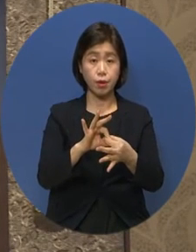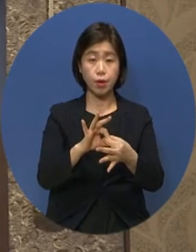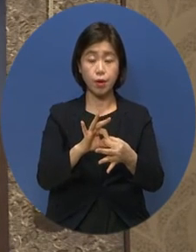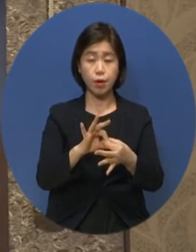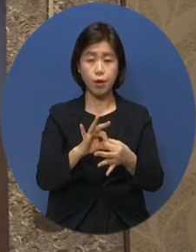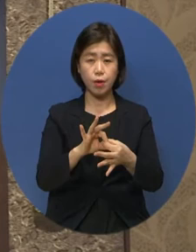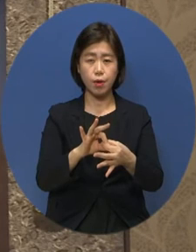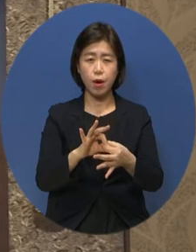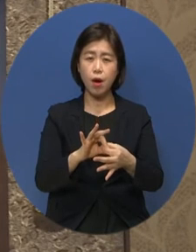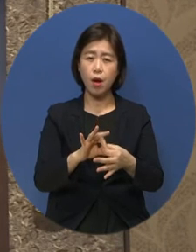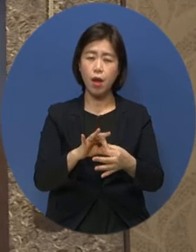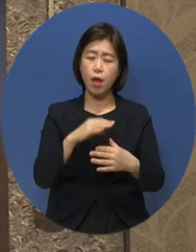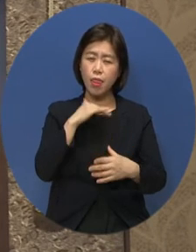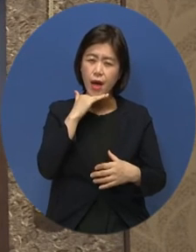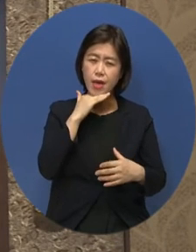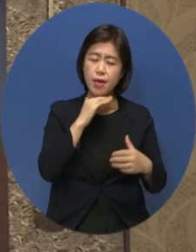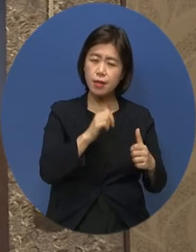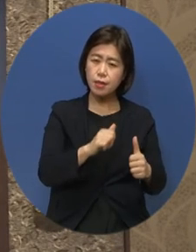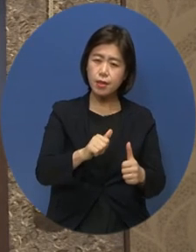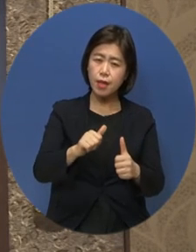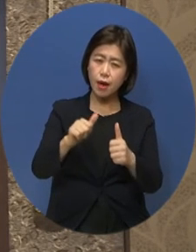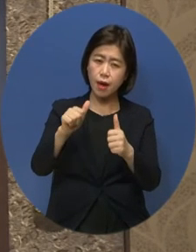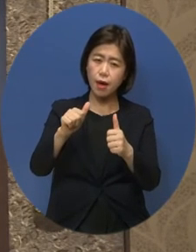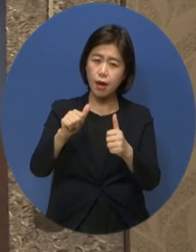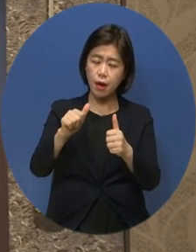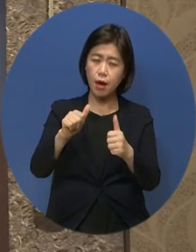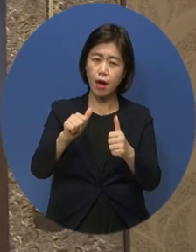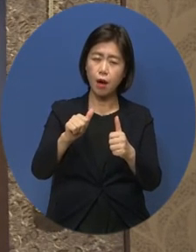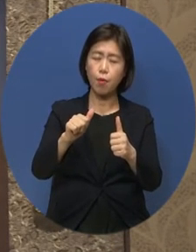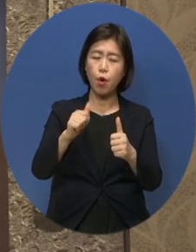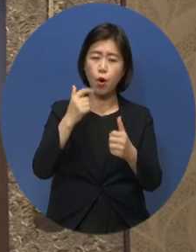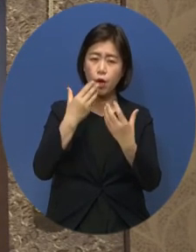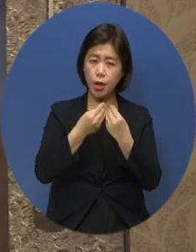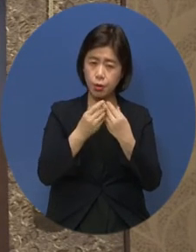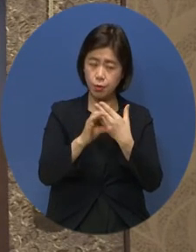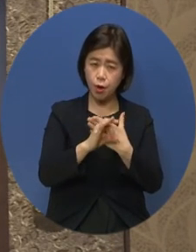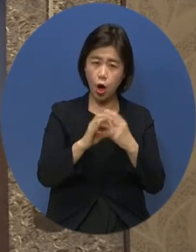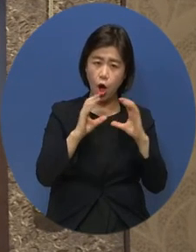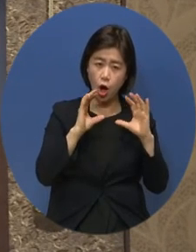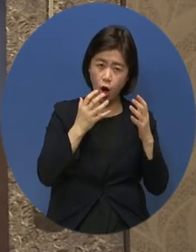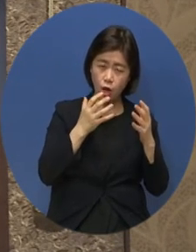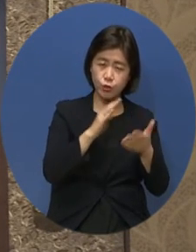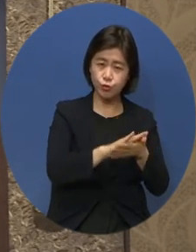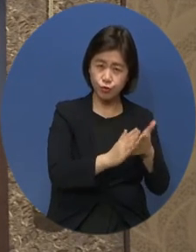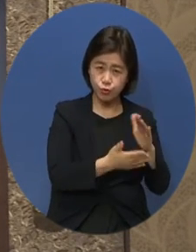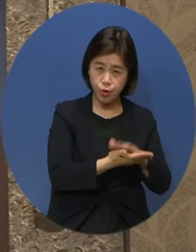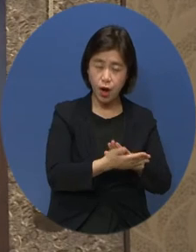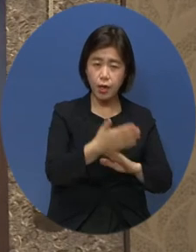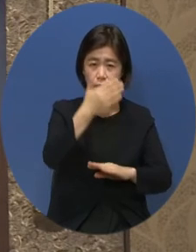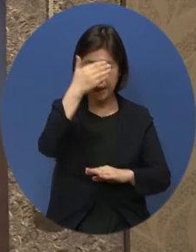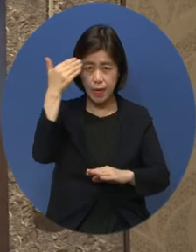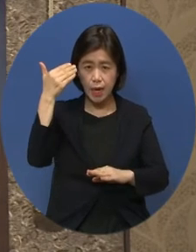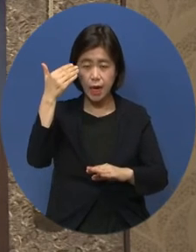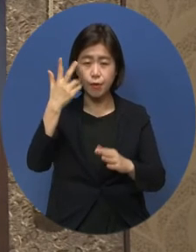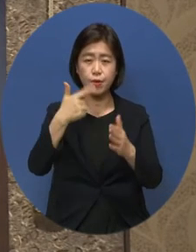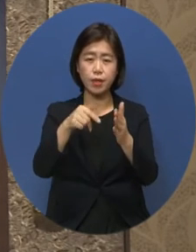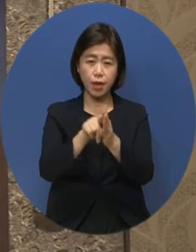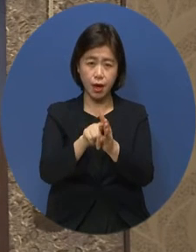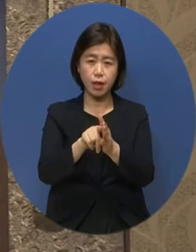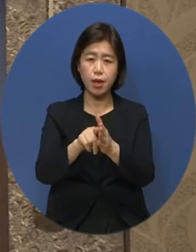위해서 맞닥뜨리게 되는 보육시설 부터 어 청소년 시설 장애인 시설